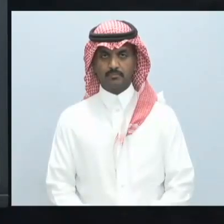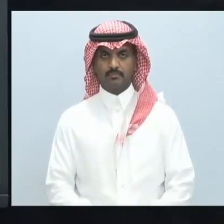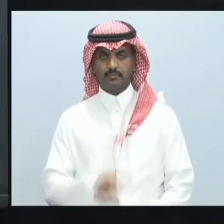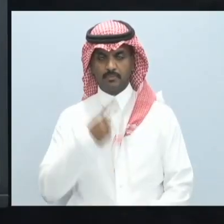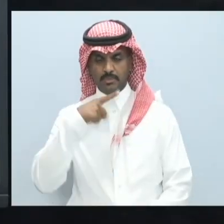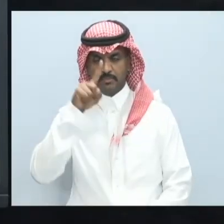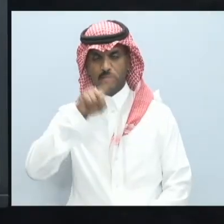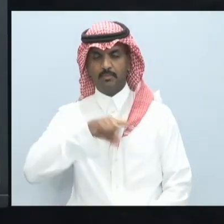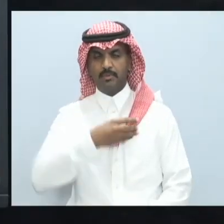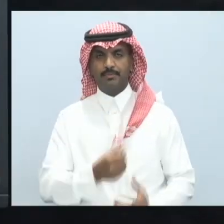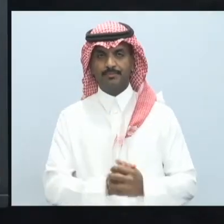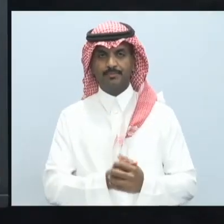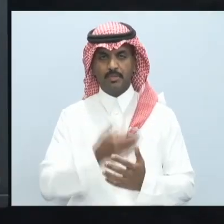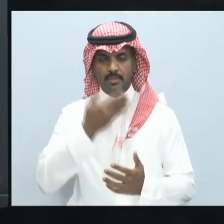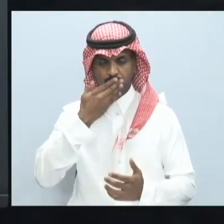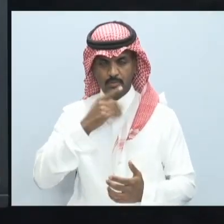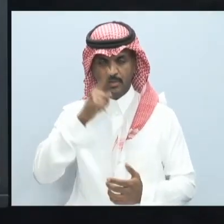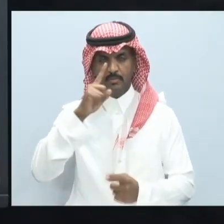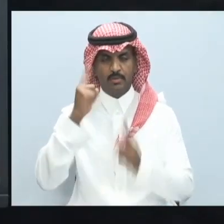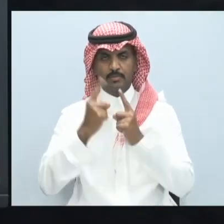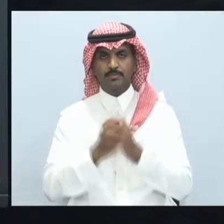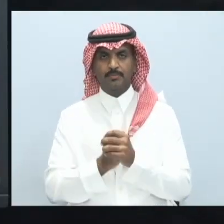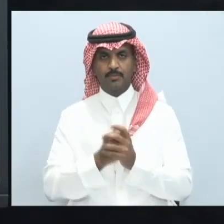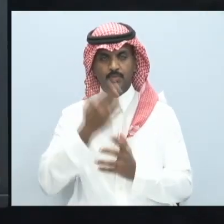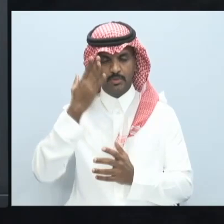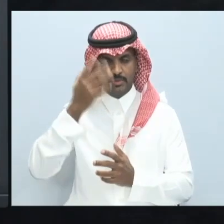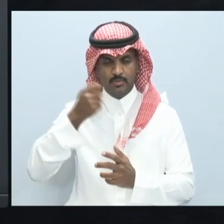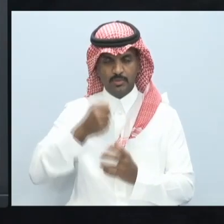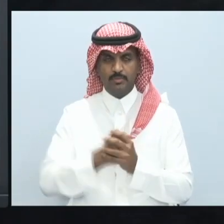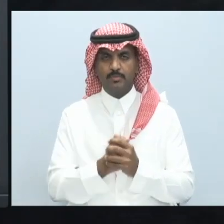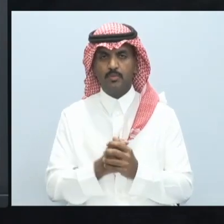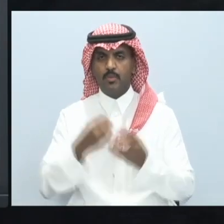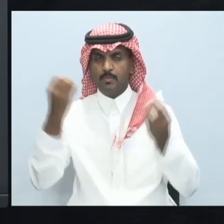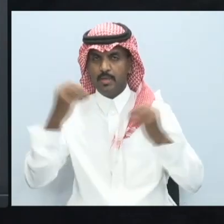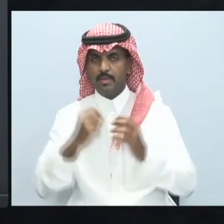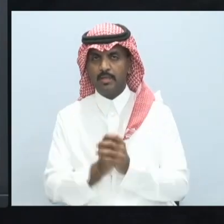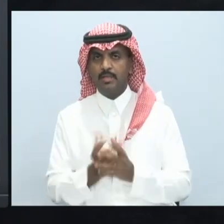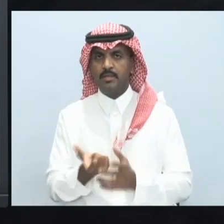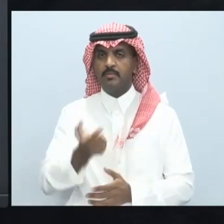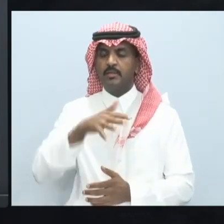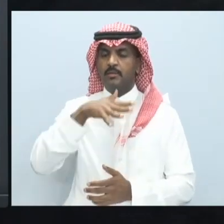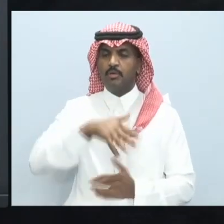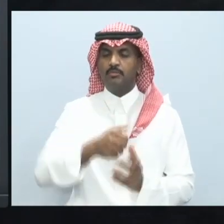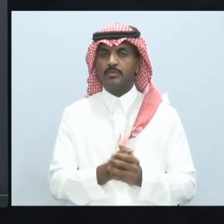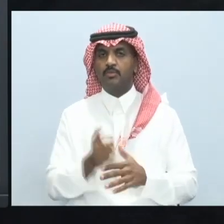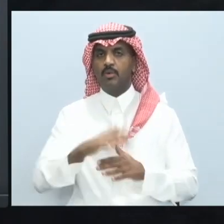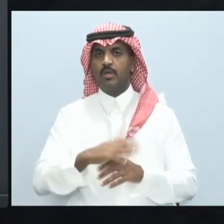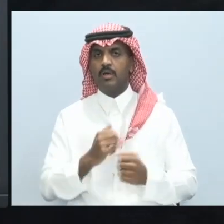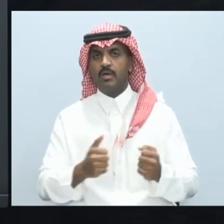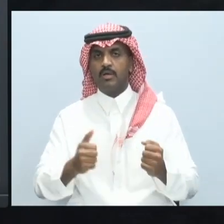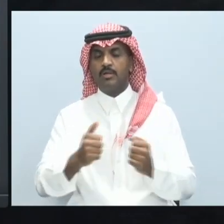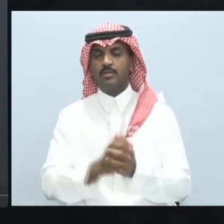بسم الله الرحمن الرحيم الحمد لله رب العالمين وصلى الله وسلم وبارك على نبينا محمد وعلى اله